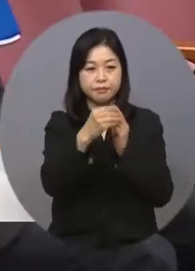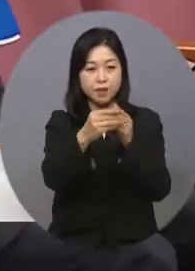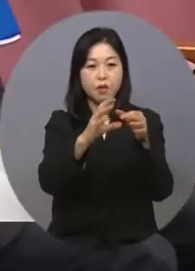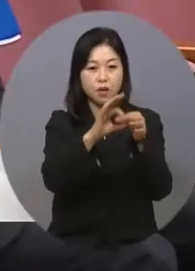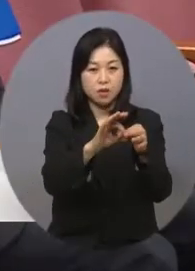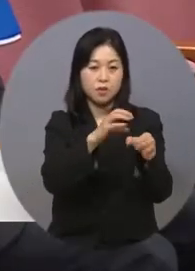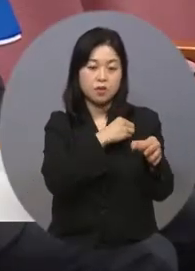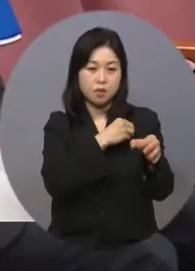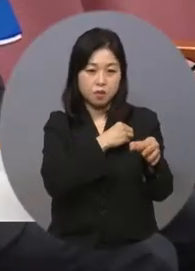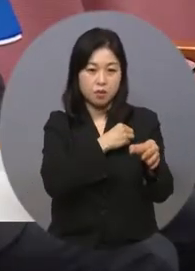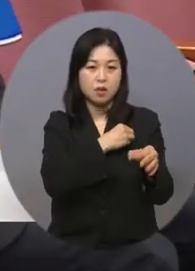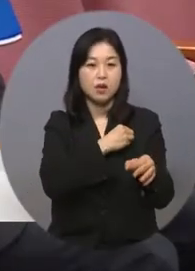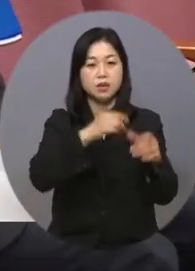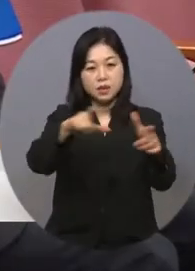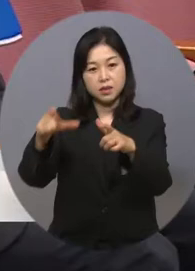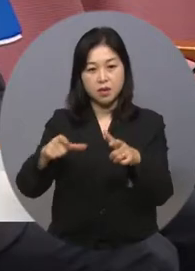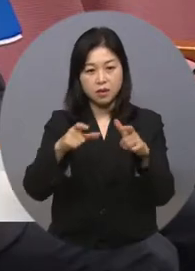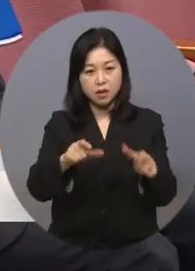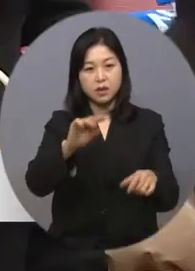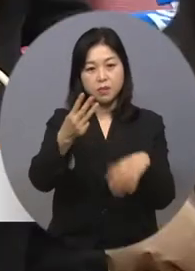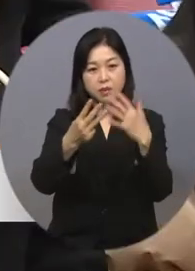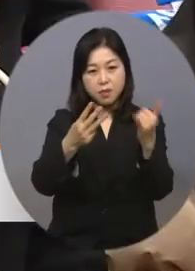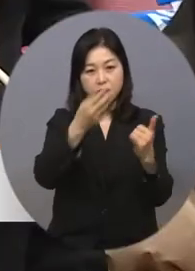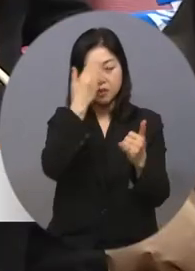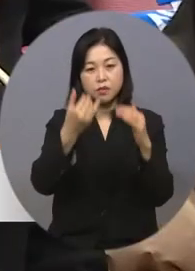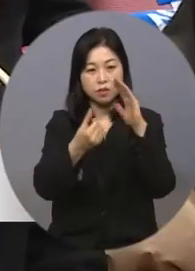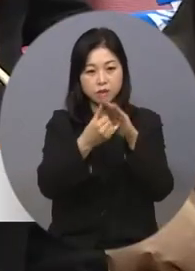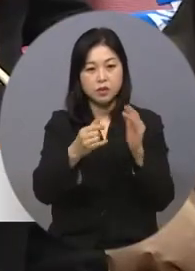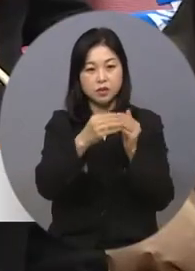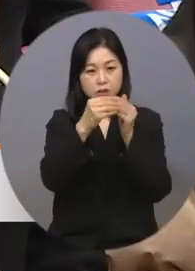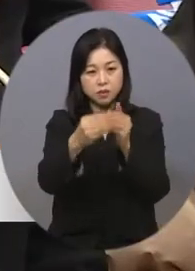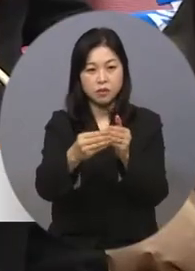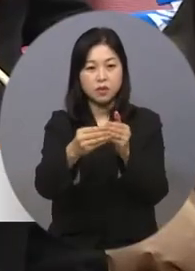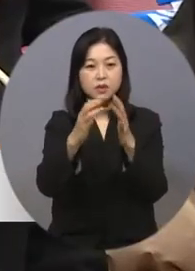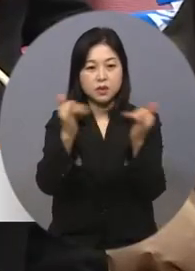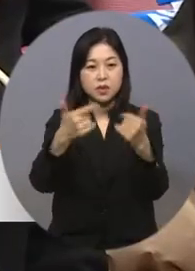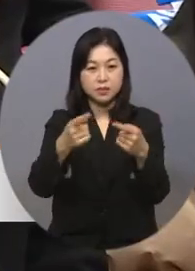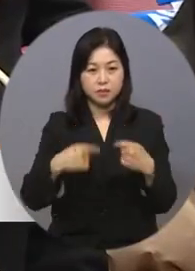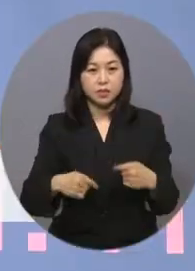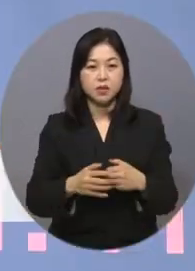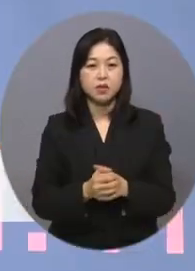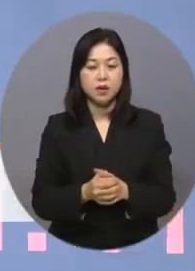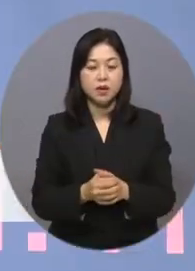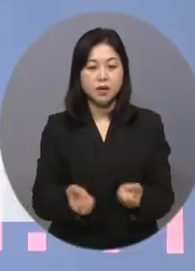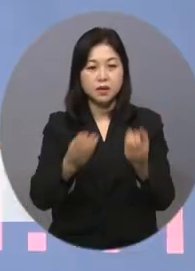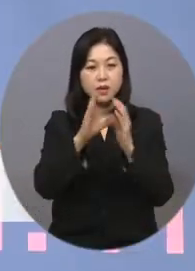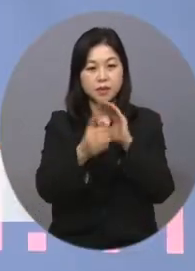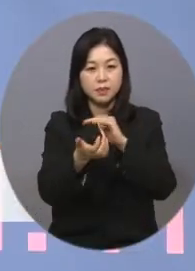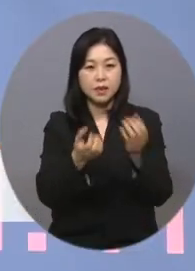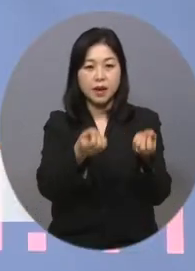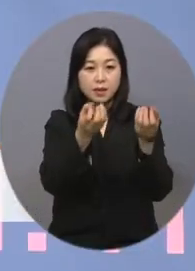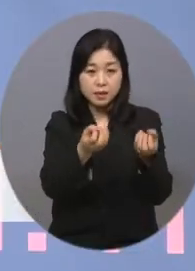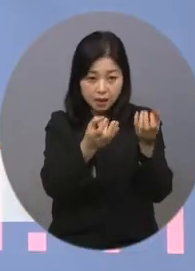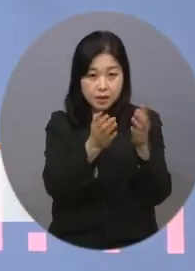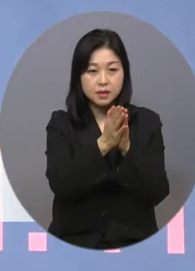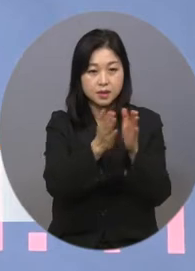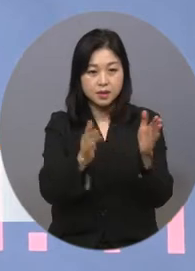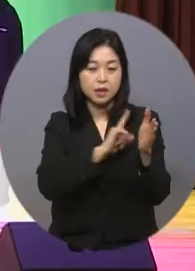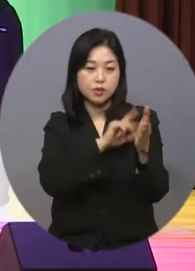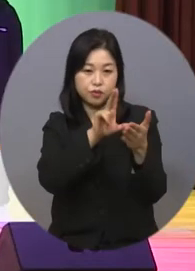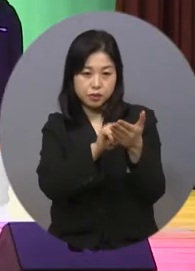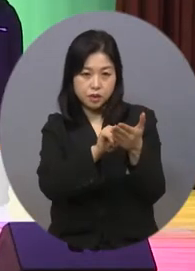비롯한 지역의 300여 청소년 지도자가 참석했습니다. 이 자리에서는 사전 행사로 시작해 주제